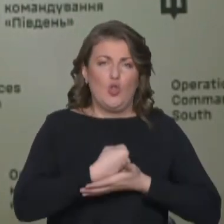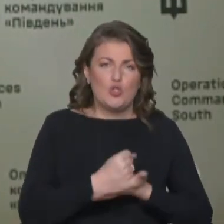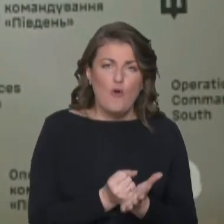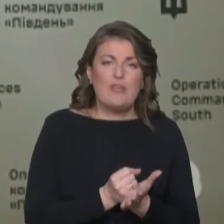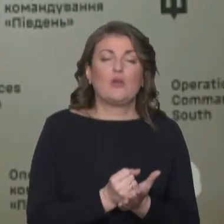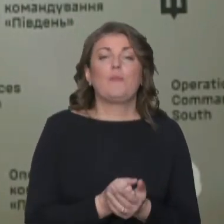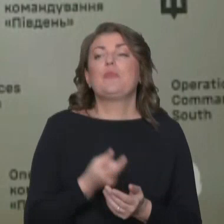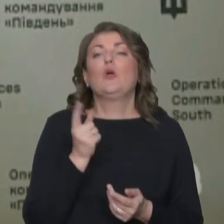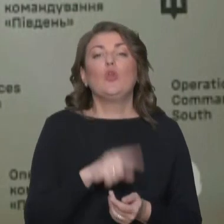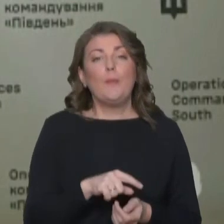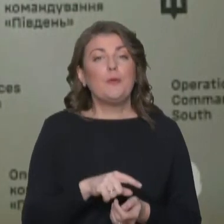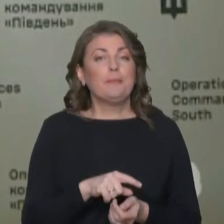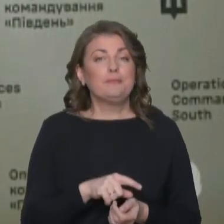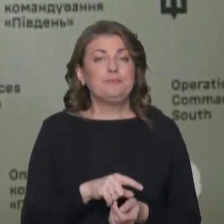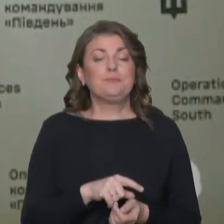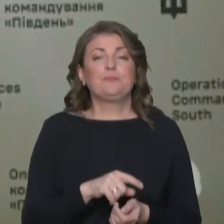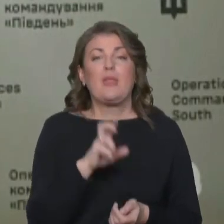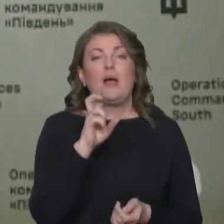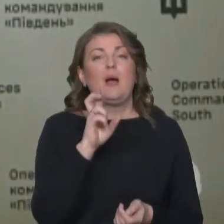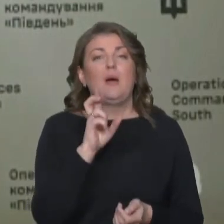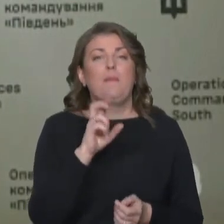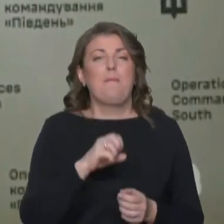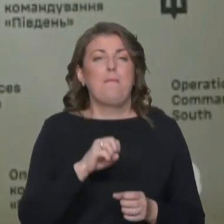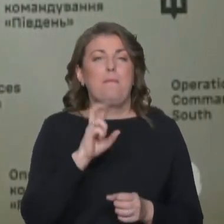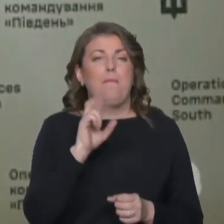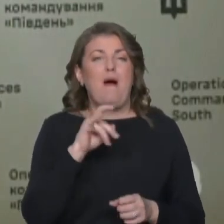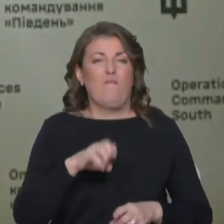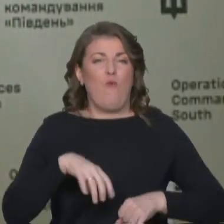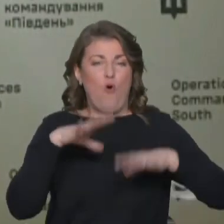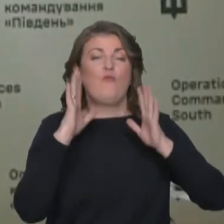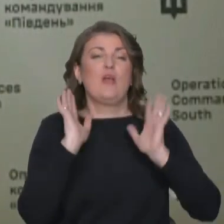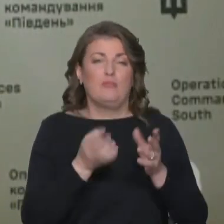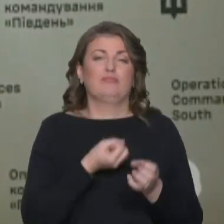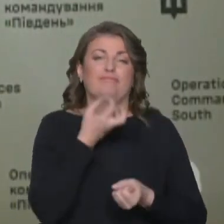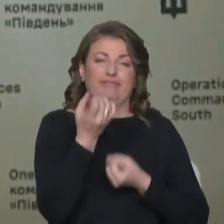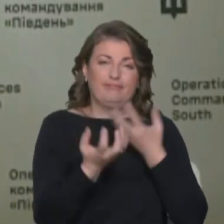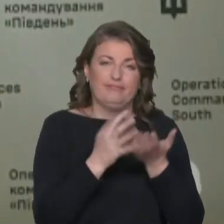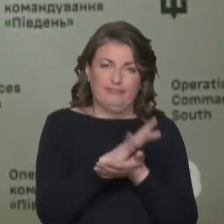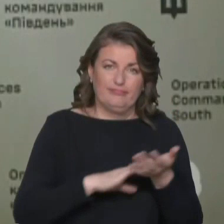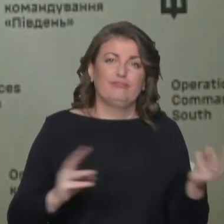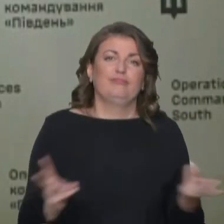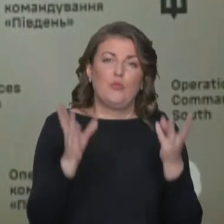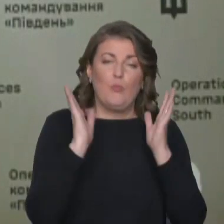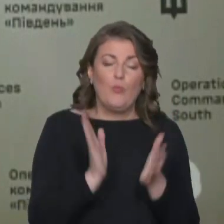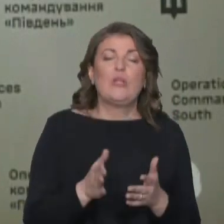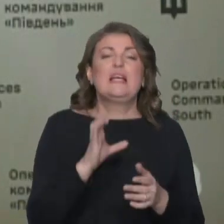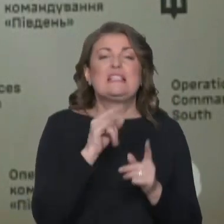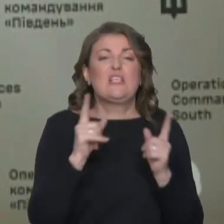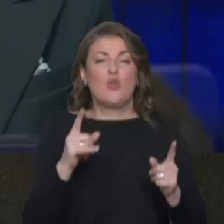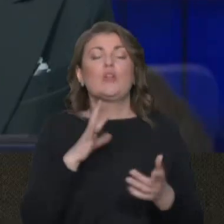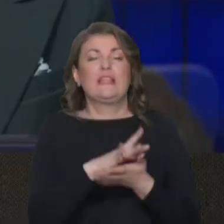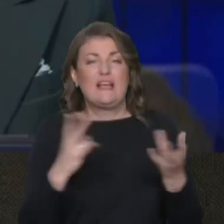достовірно. Тобто, бавовна буде квітнути, сезон триває, Те, що можна